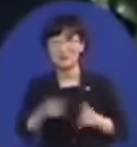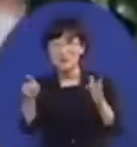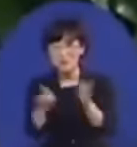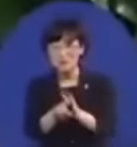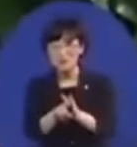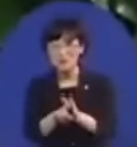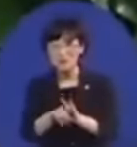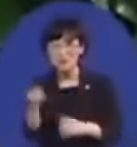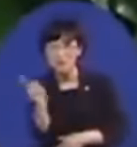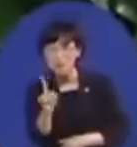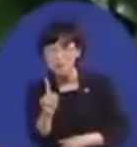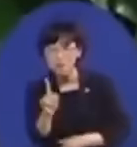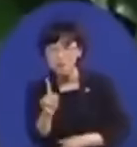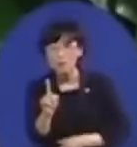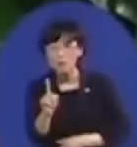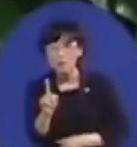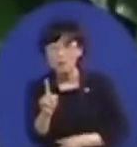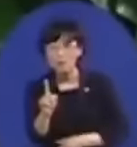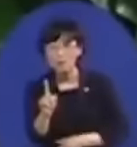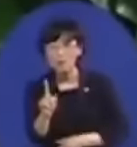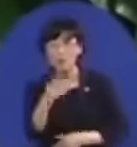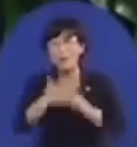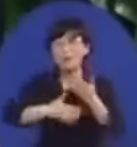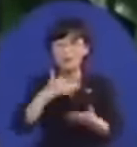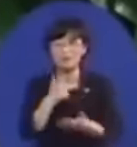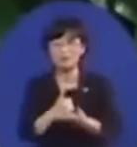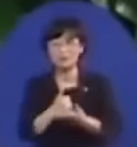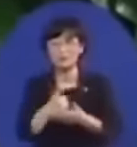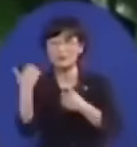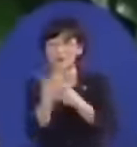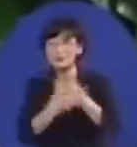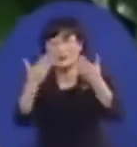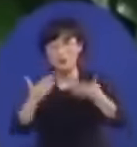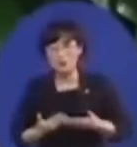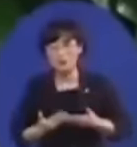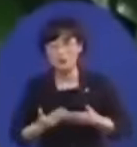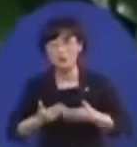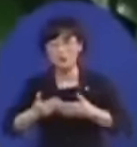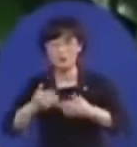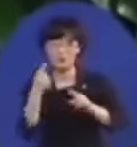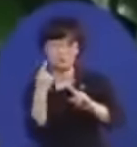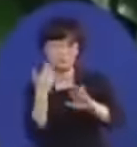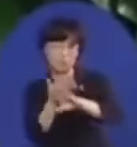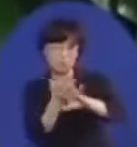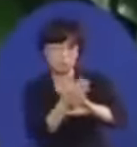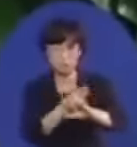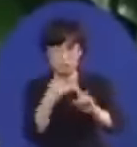믿으면 무엇인지 하나님의 은총을 받아서 달라져야 될 것 아닙니까?